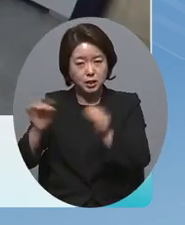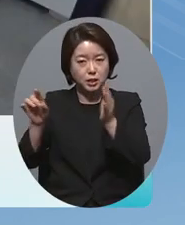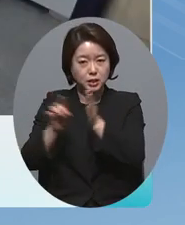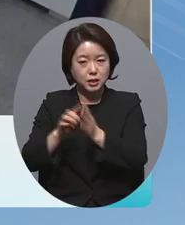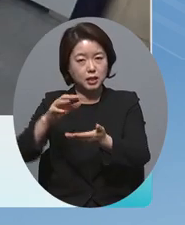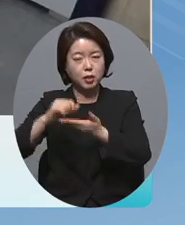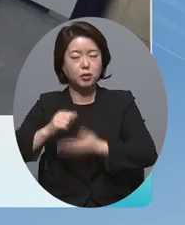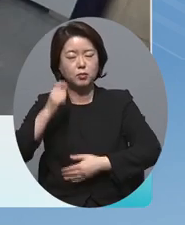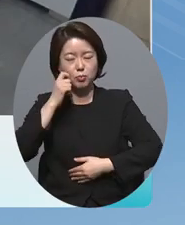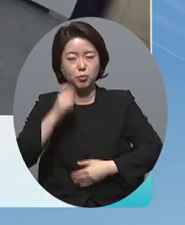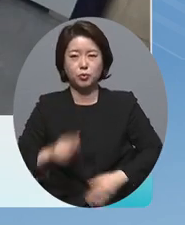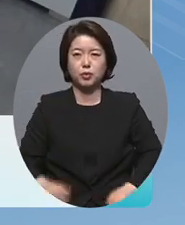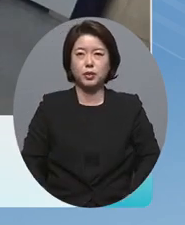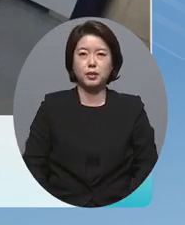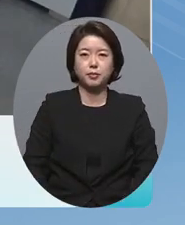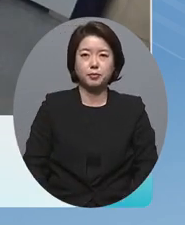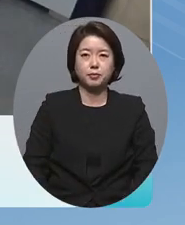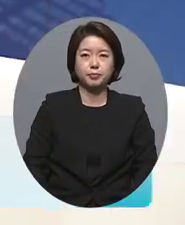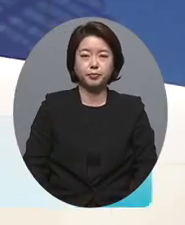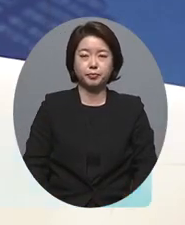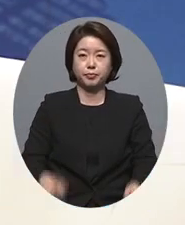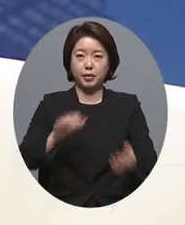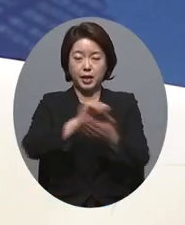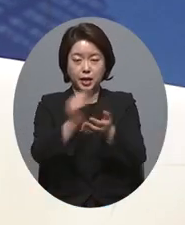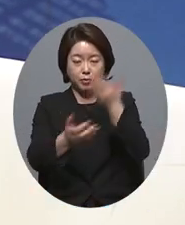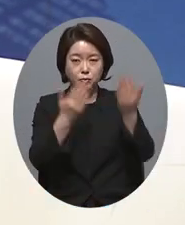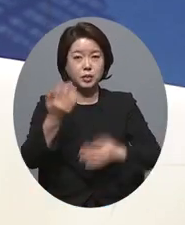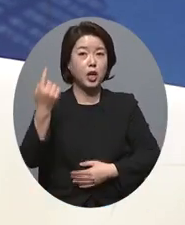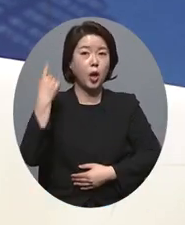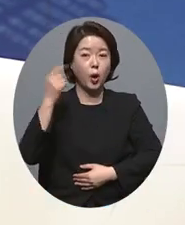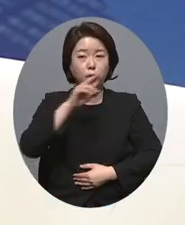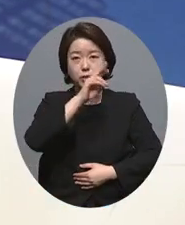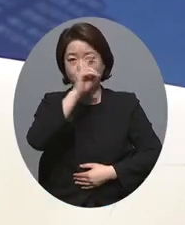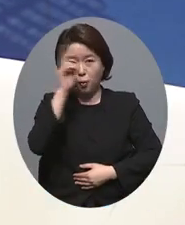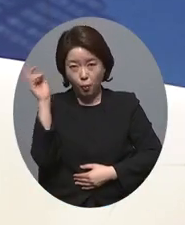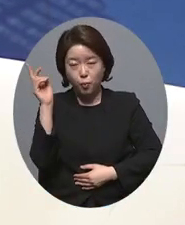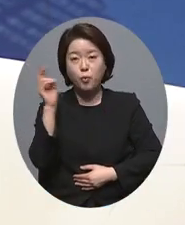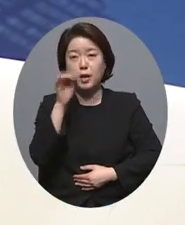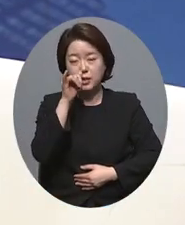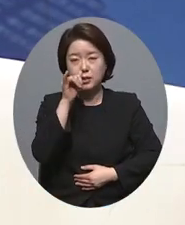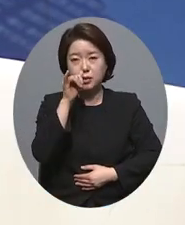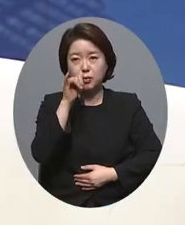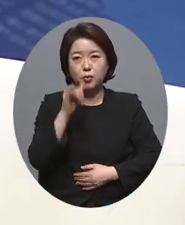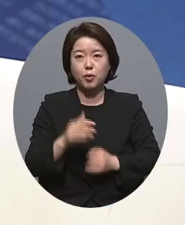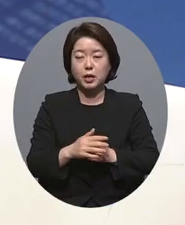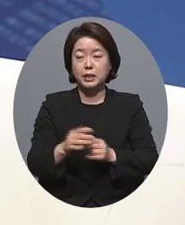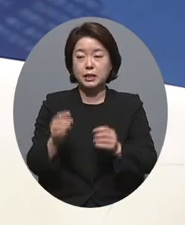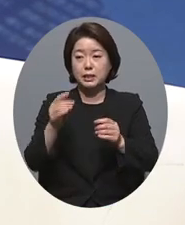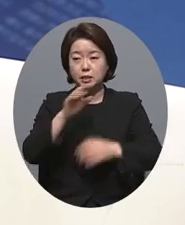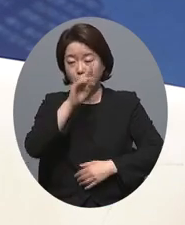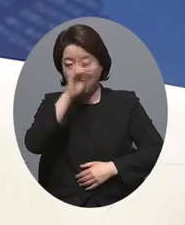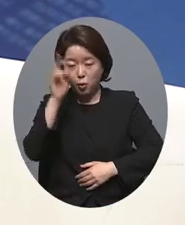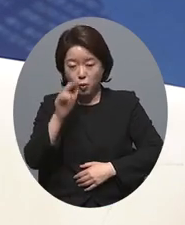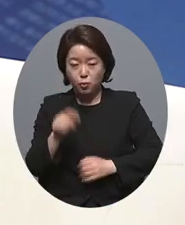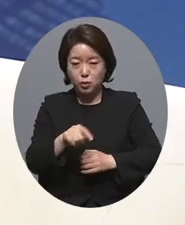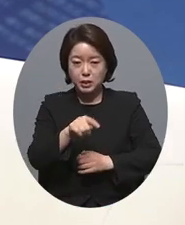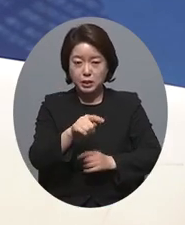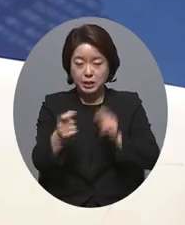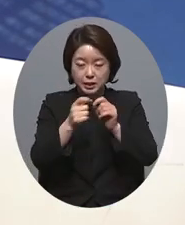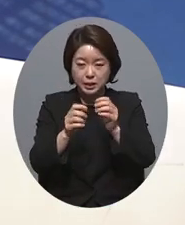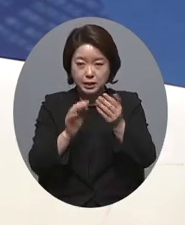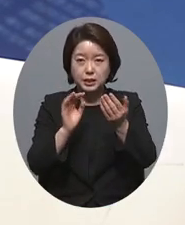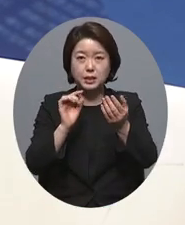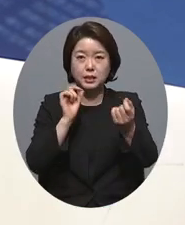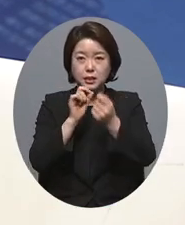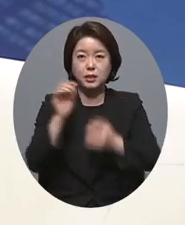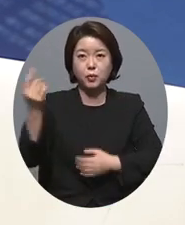이렇게 봅니다. 알겠습니다. 자. 압수수색이 어제 오후에 있었습니다. 오후 압수수색이 벌어지기 직전에 이재명 대표는 당사 앞에